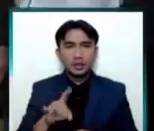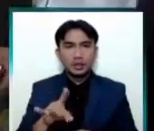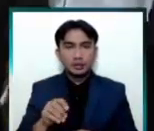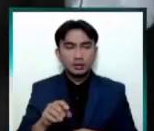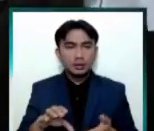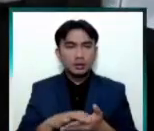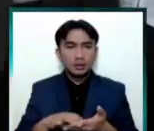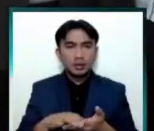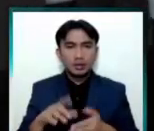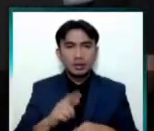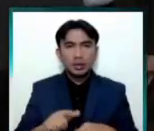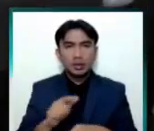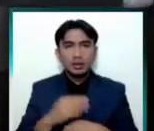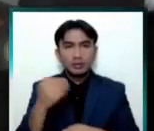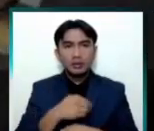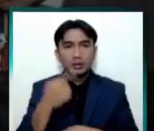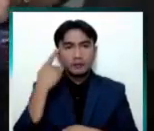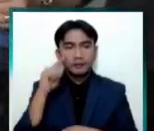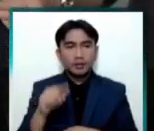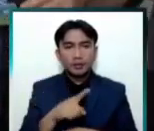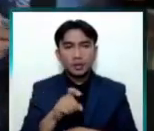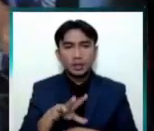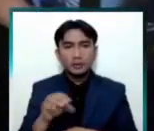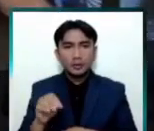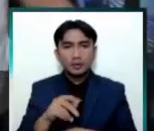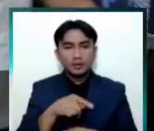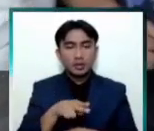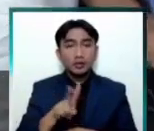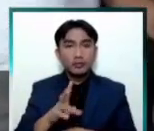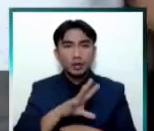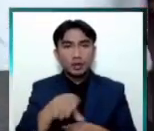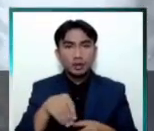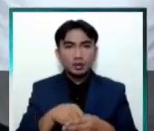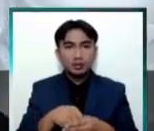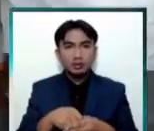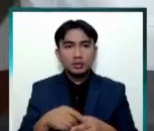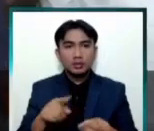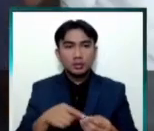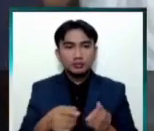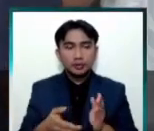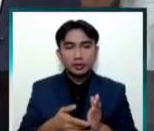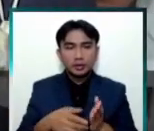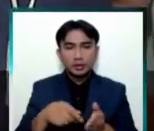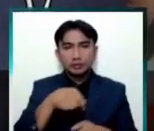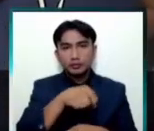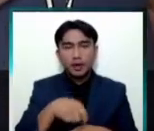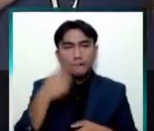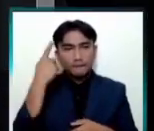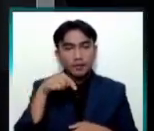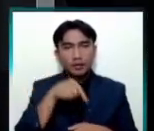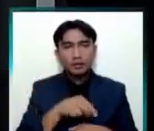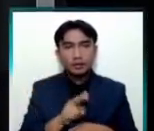lang yan sa 150 PUV na kalahok sa automated fare collection system sa piling pilot sites sa NCR,